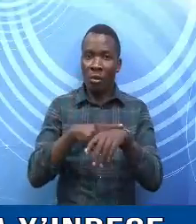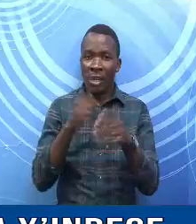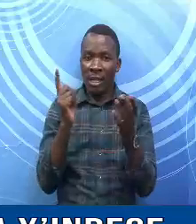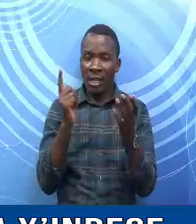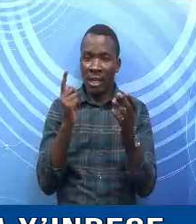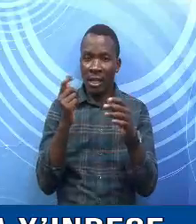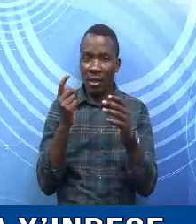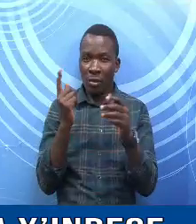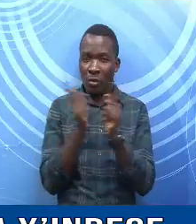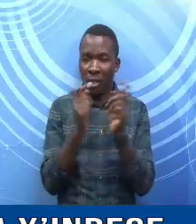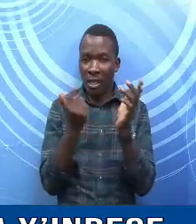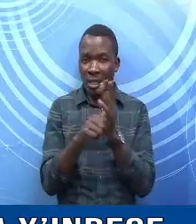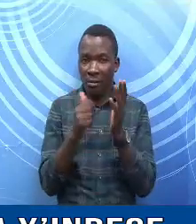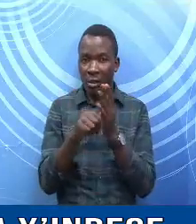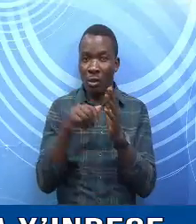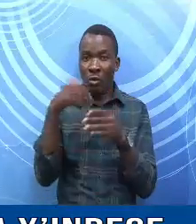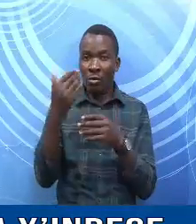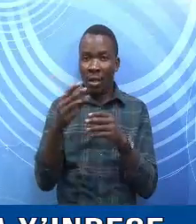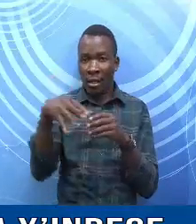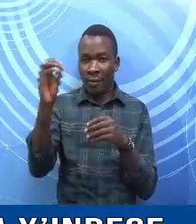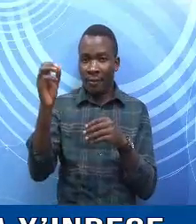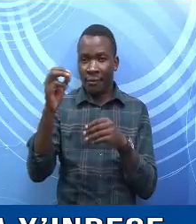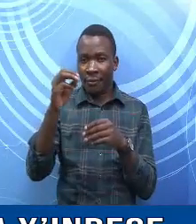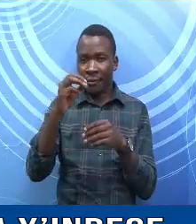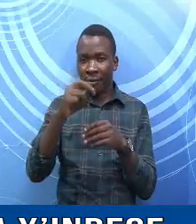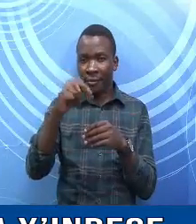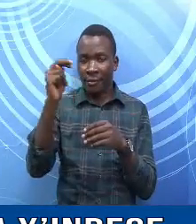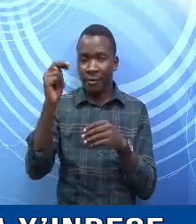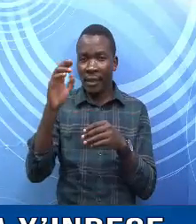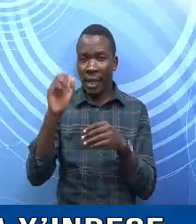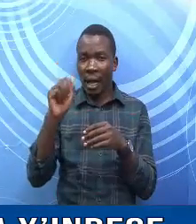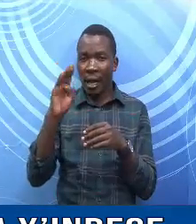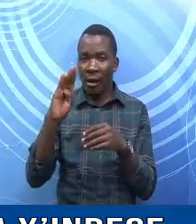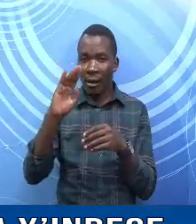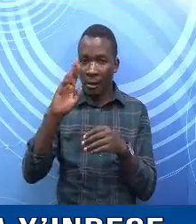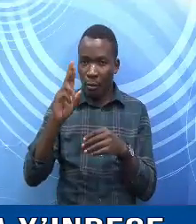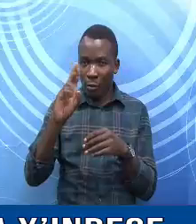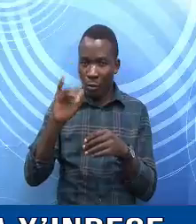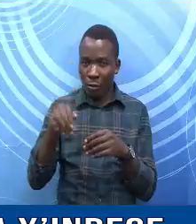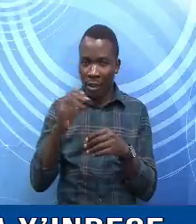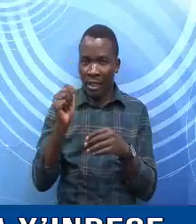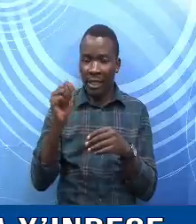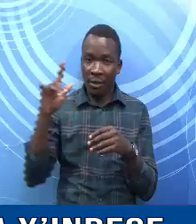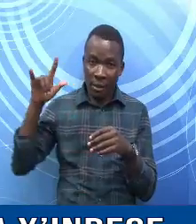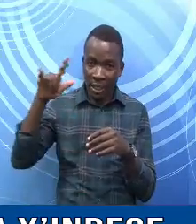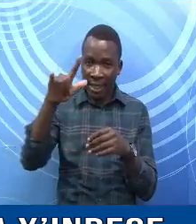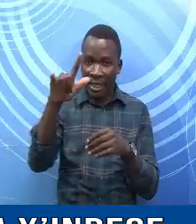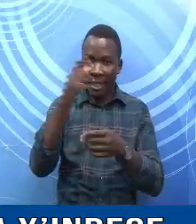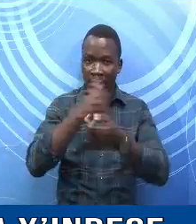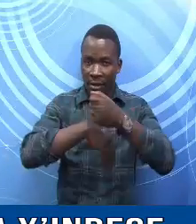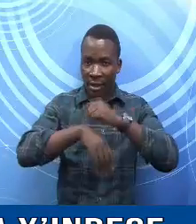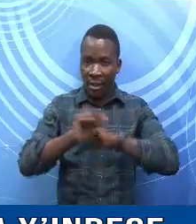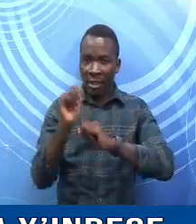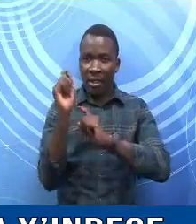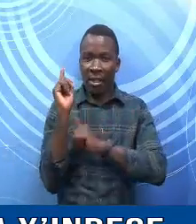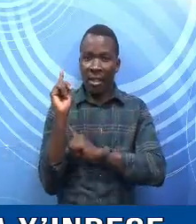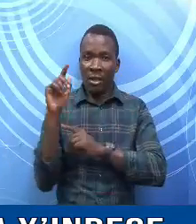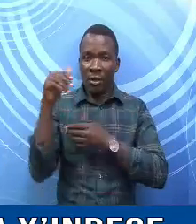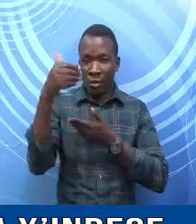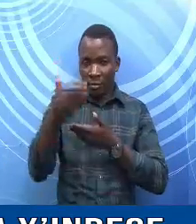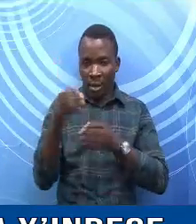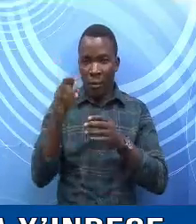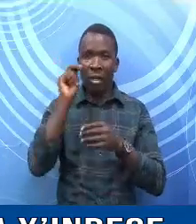110 majyaruguru y'uburengerazuba bw'umujyi wa Abuja. Iyi ndege ikaba iri mu bikorwa byo gucunga umutekano nyuma yaho mu cyumweru gishize muri Nigeria hashimuswe